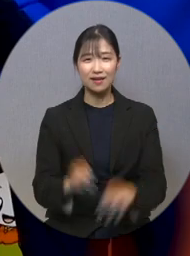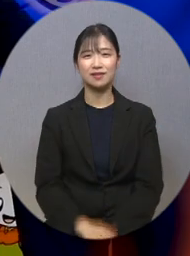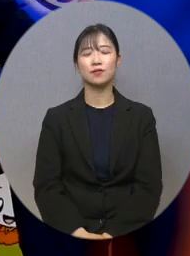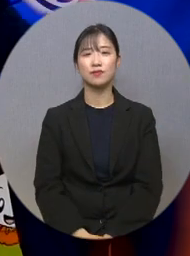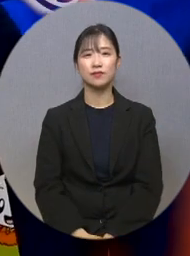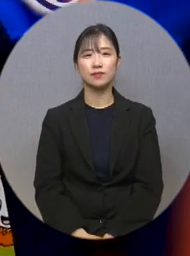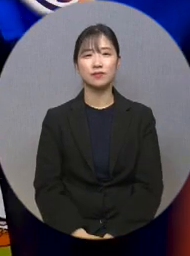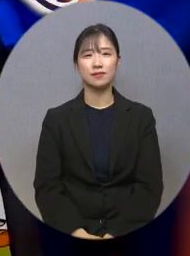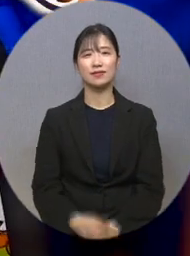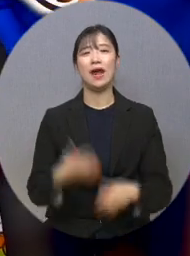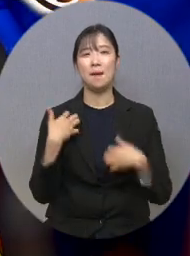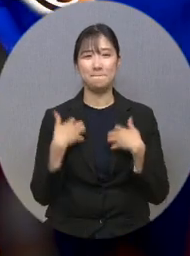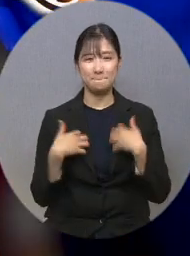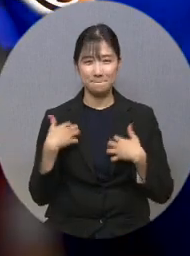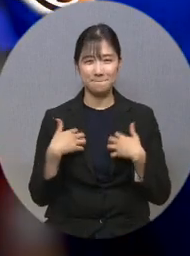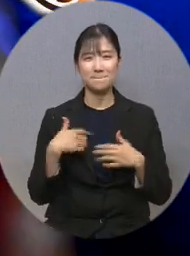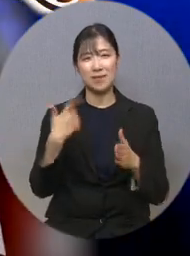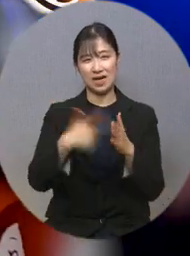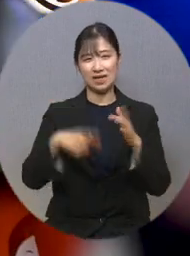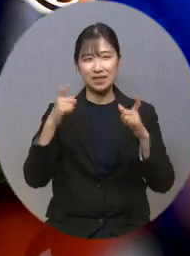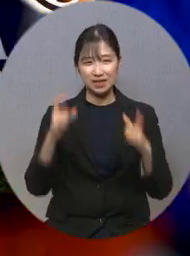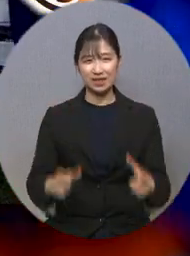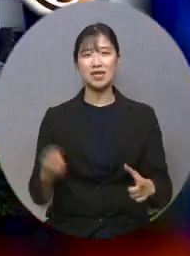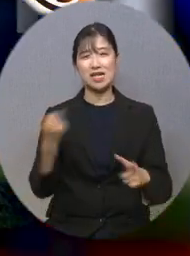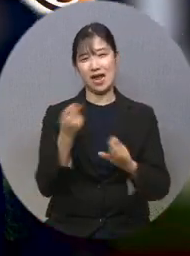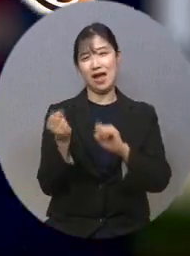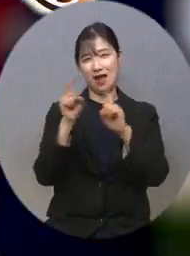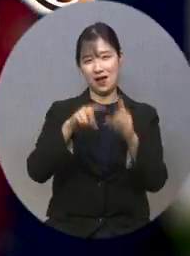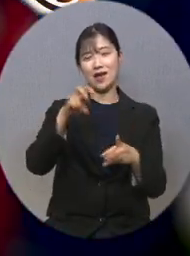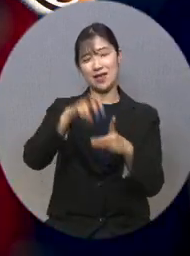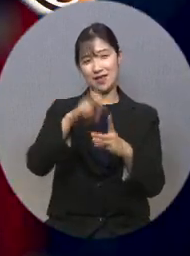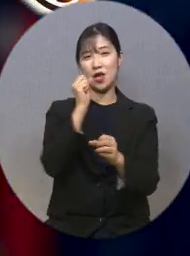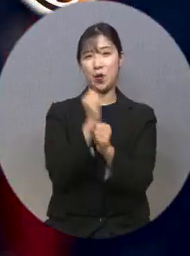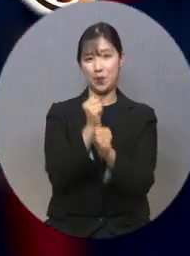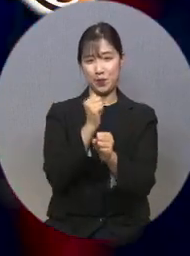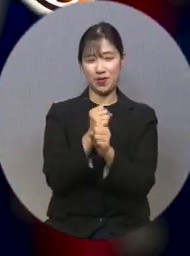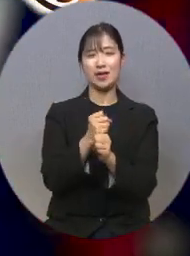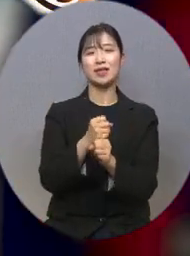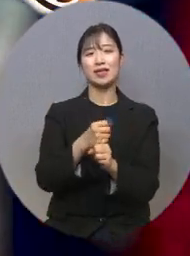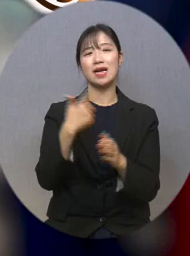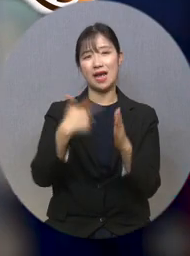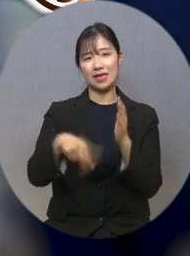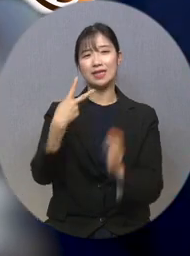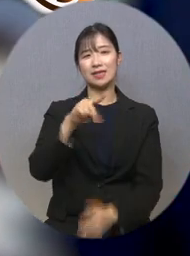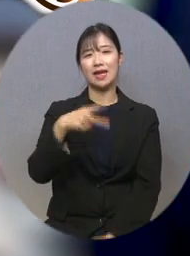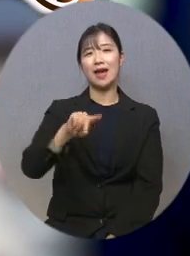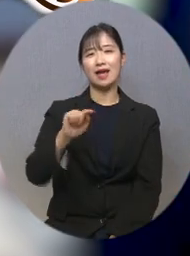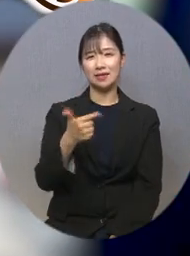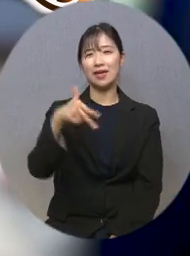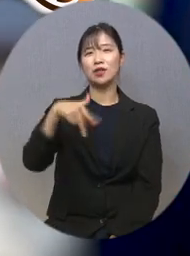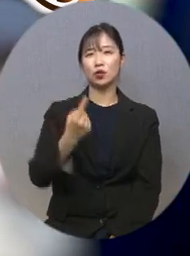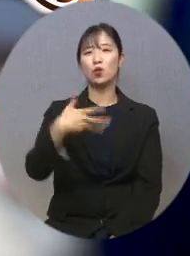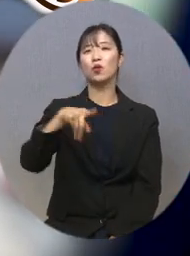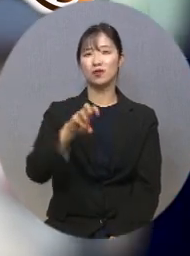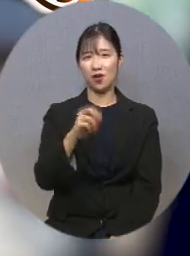시작! 네, 반갑습니다. 강진 지역 자활센터에서 생산한 강진 다산조청을